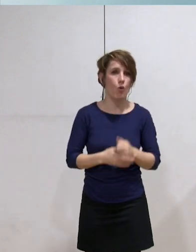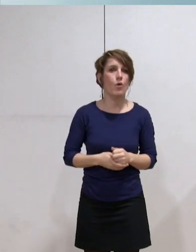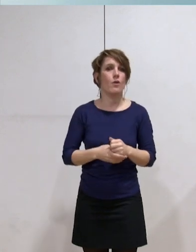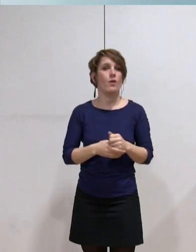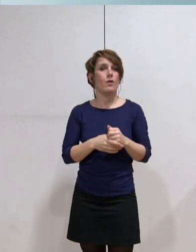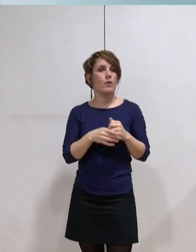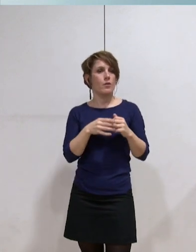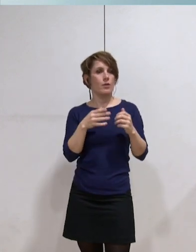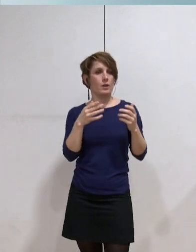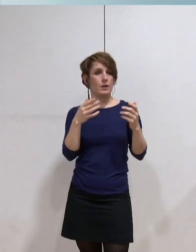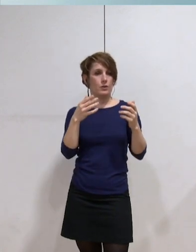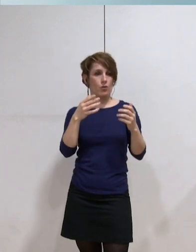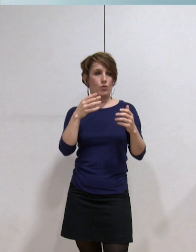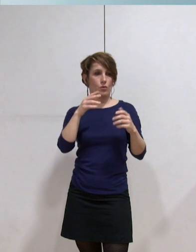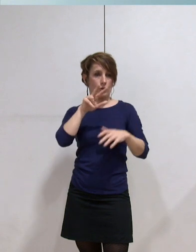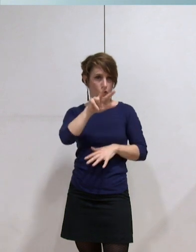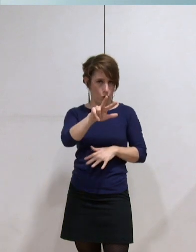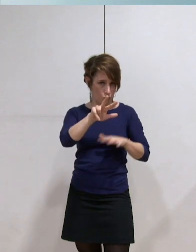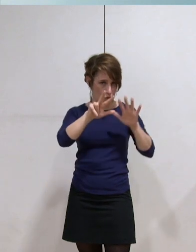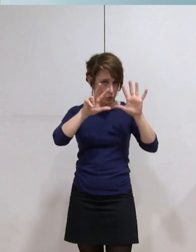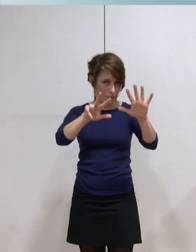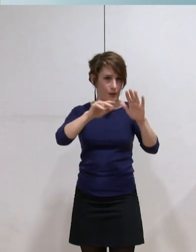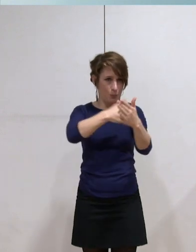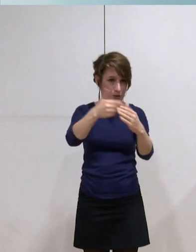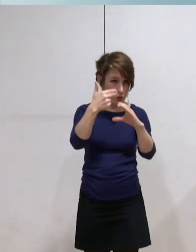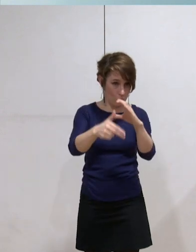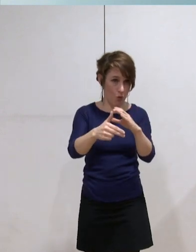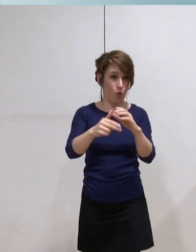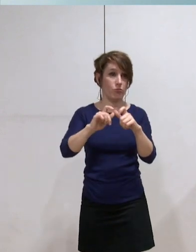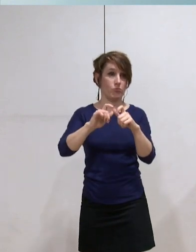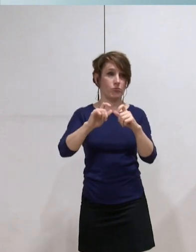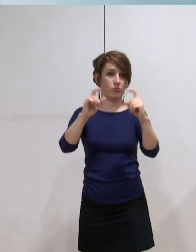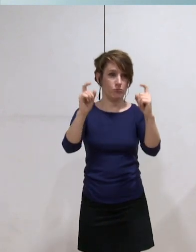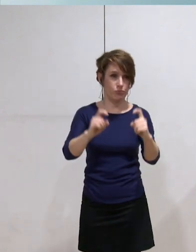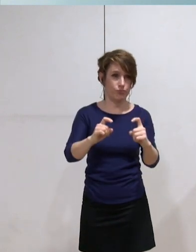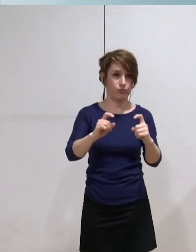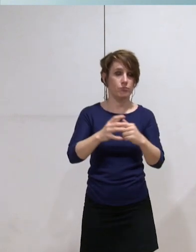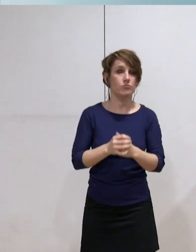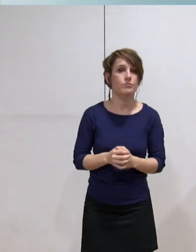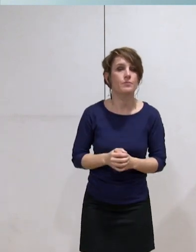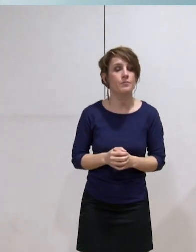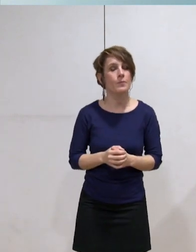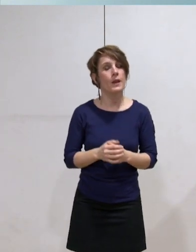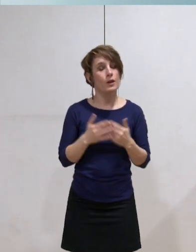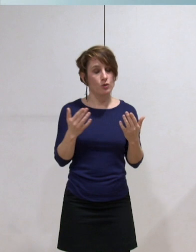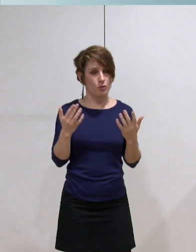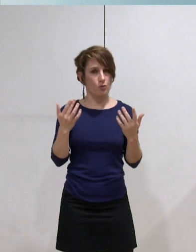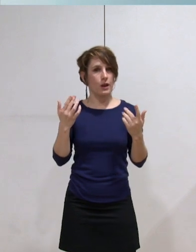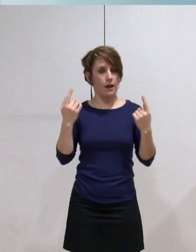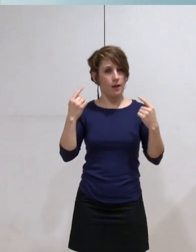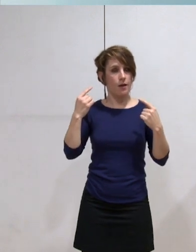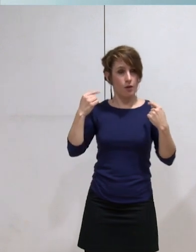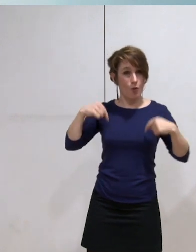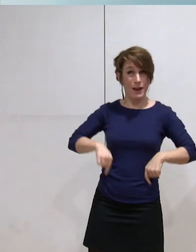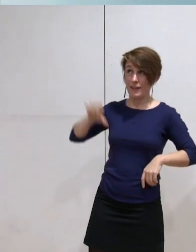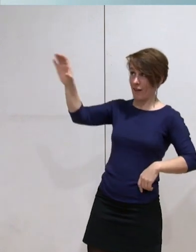32,1 million d'euros il convient de noter que cette baisse des dotations de l'État passant de 38,1